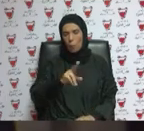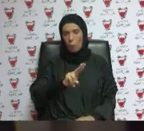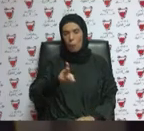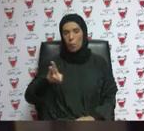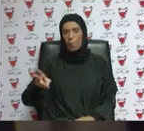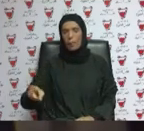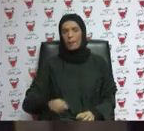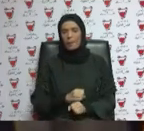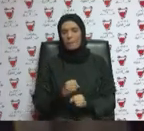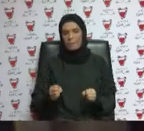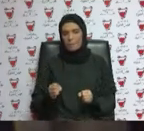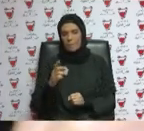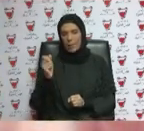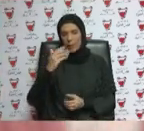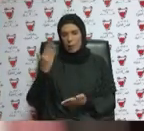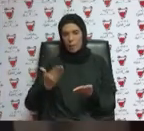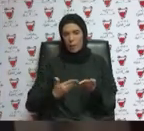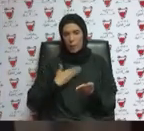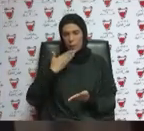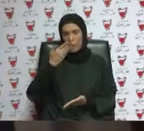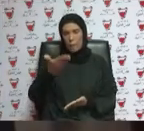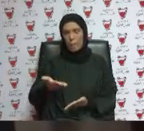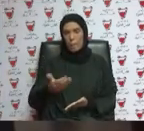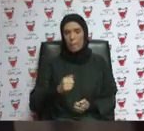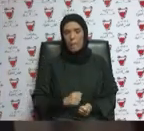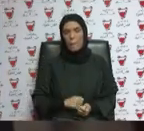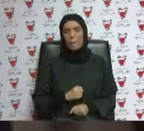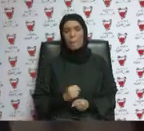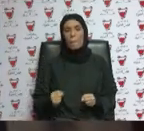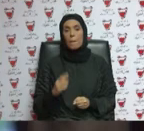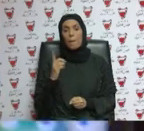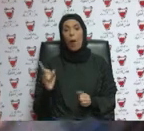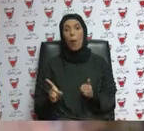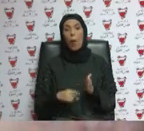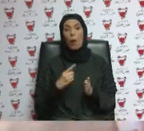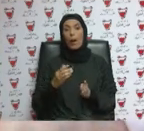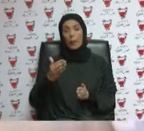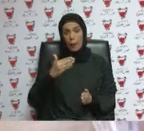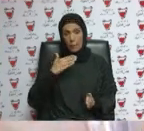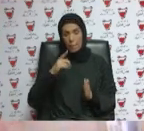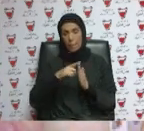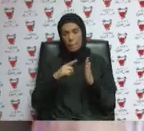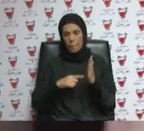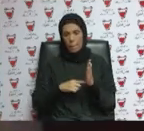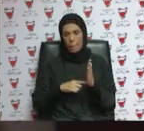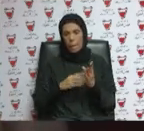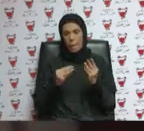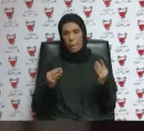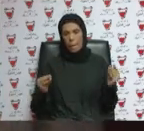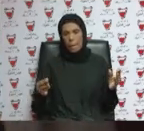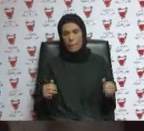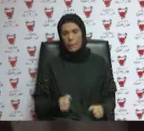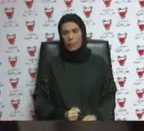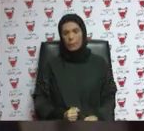تطرح كمشاريع تستثمر في المستقبل. عندما طرح هذا المشروع أول مرة قبل أن يكون قانون، كان هناك الكثير من الأصوات التي